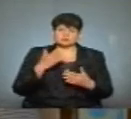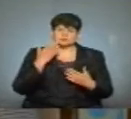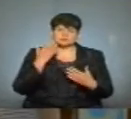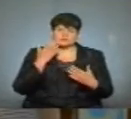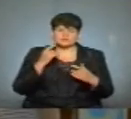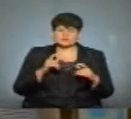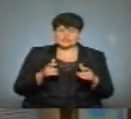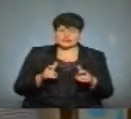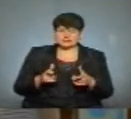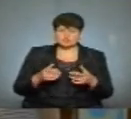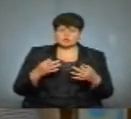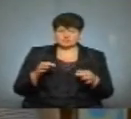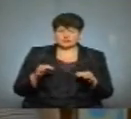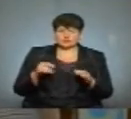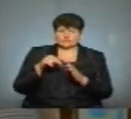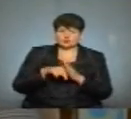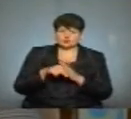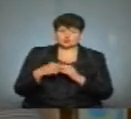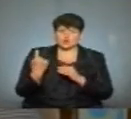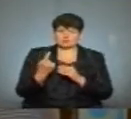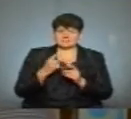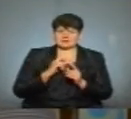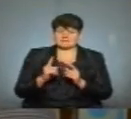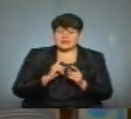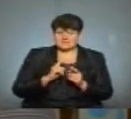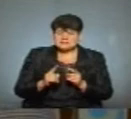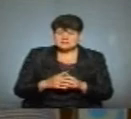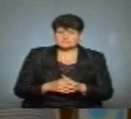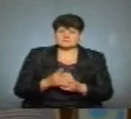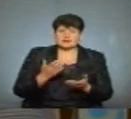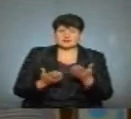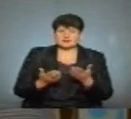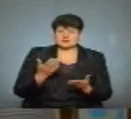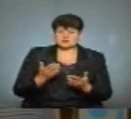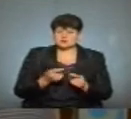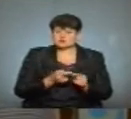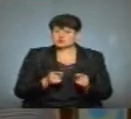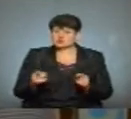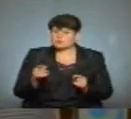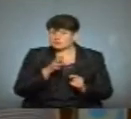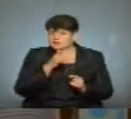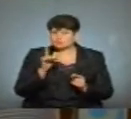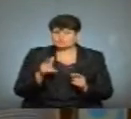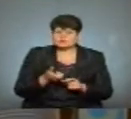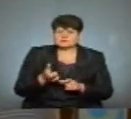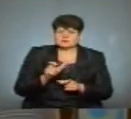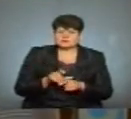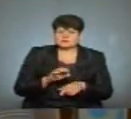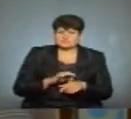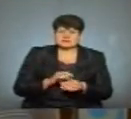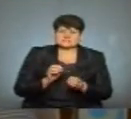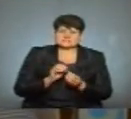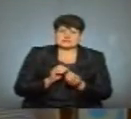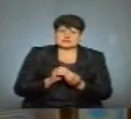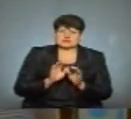карантин, дозволимо внутрішньо обласні перевезення. Але якщо після цього періоду буде ріст захворюваності, то, звичайно, ми залишимо